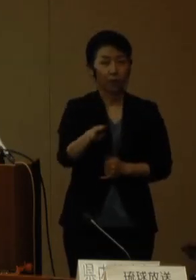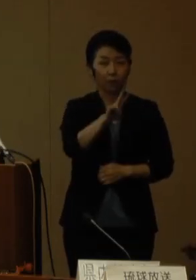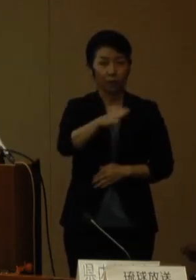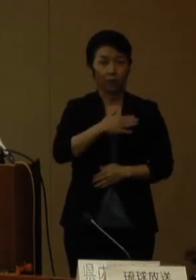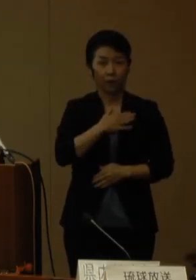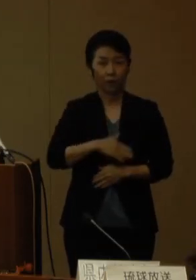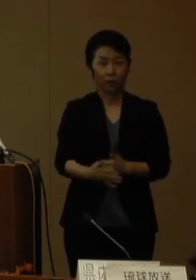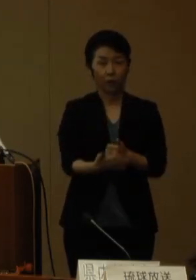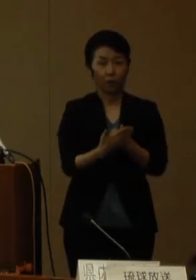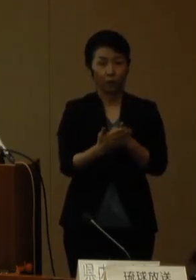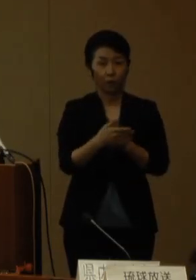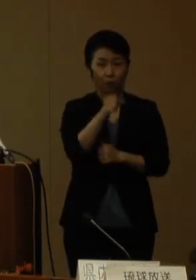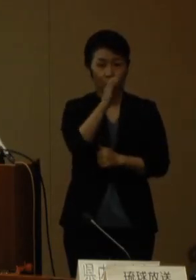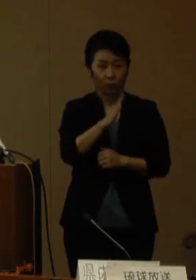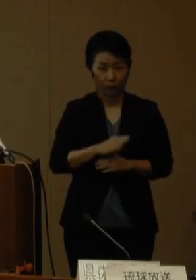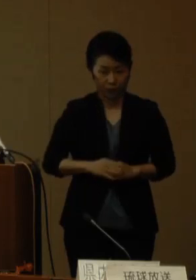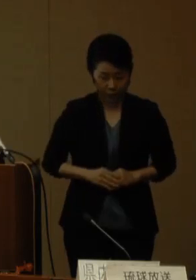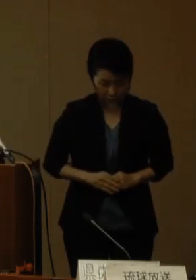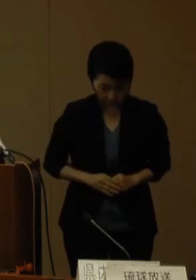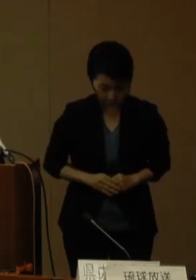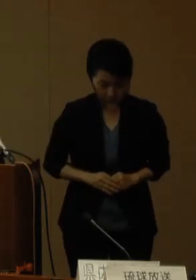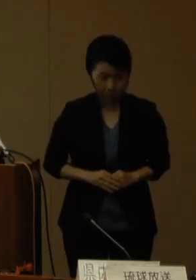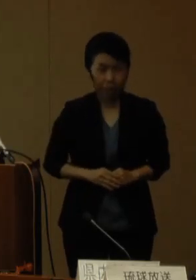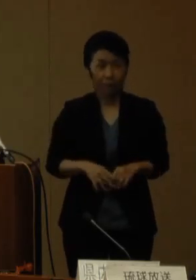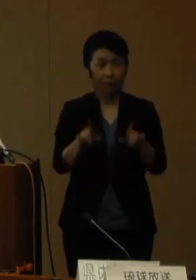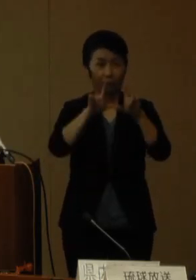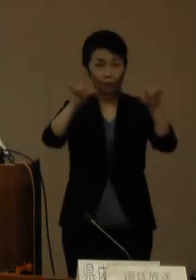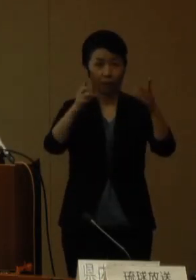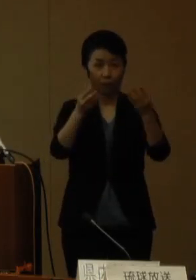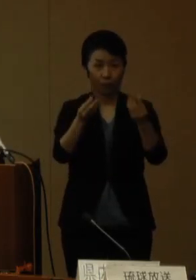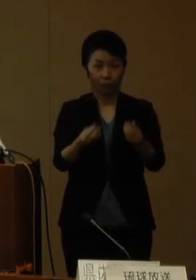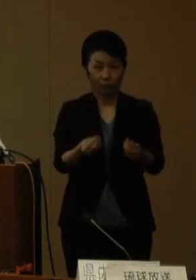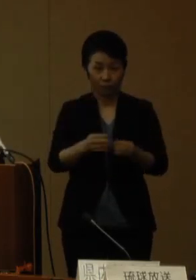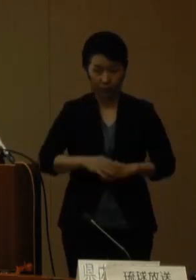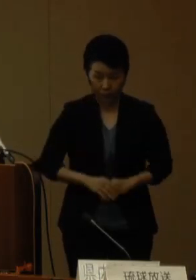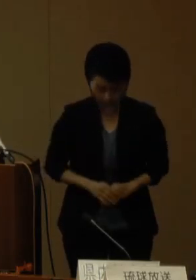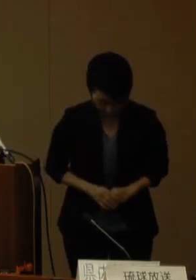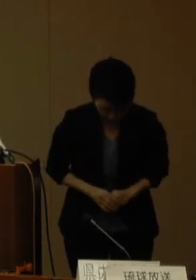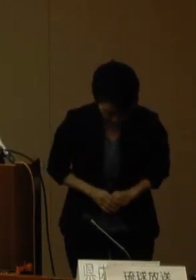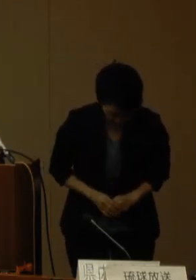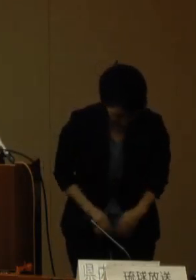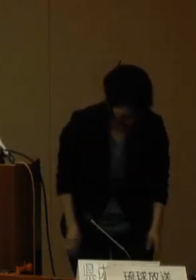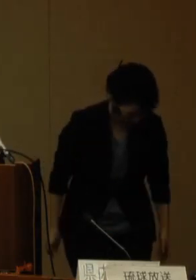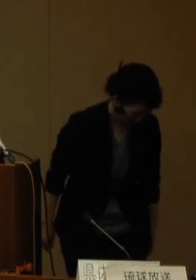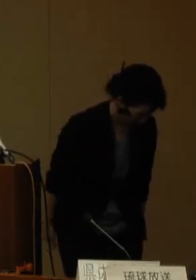をよろしくお願いいたします。発表は以上です。